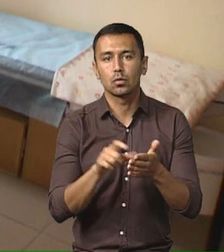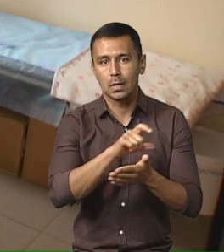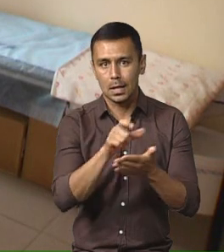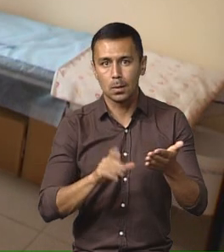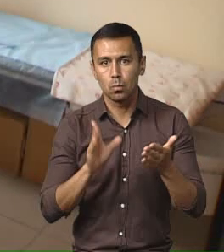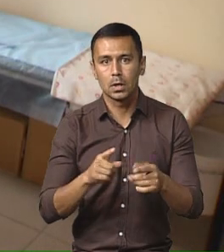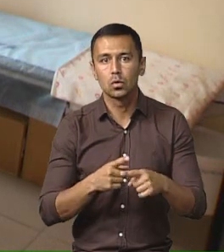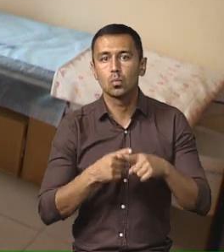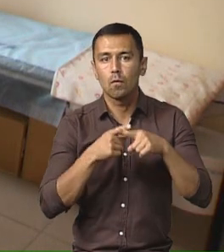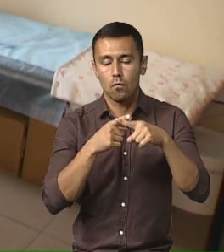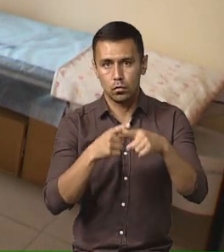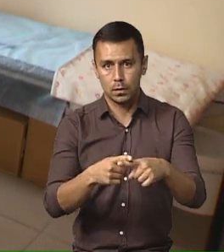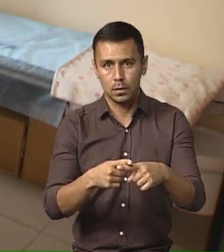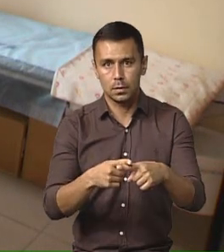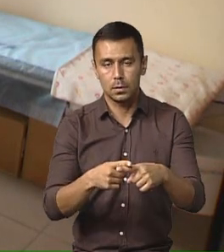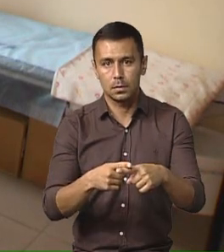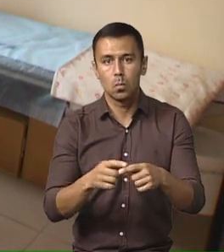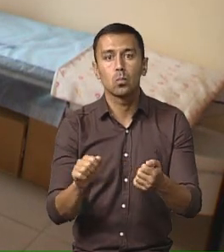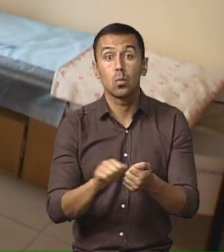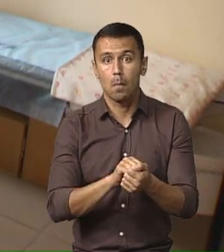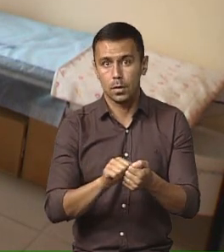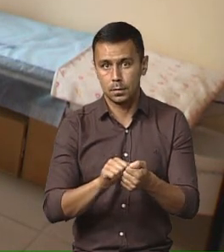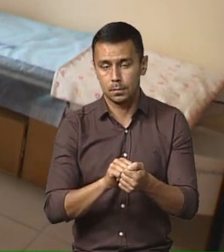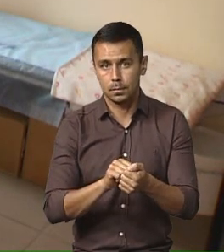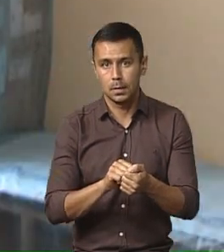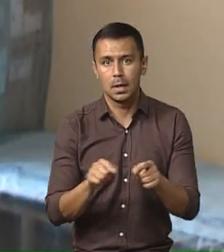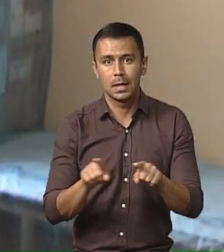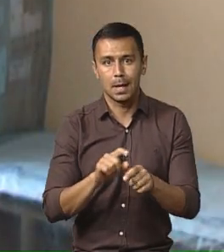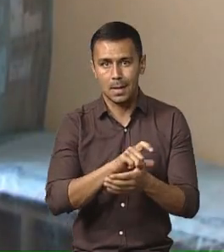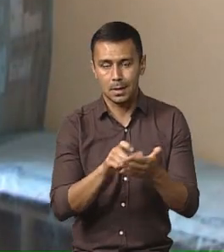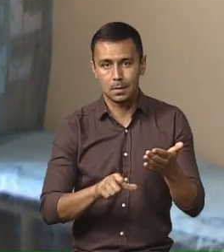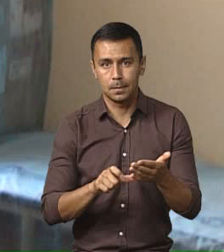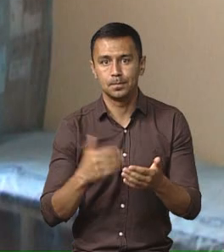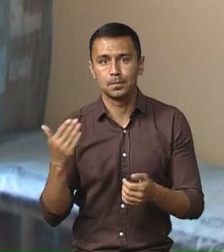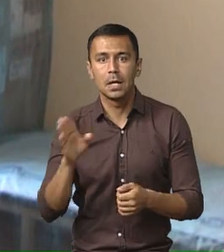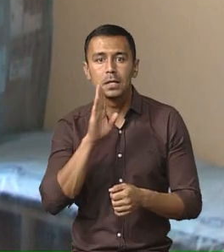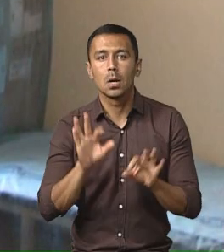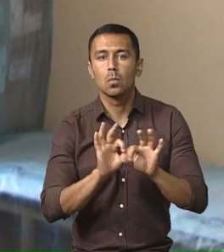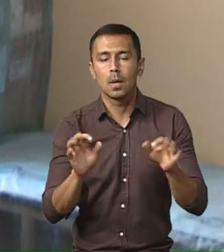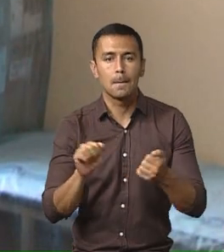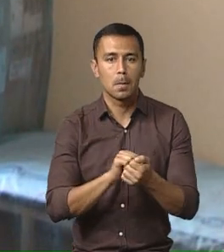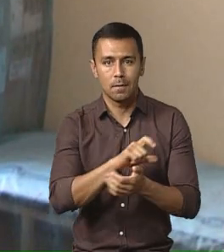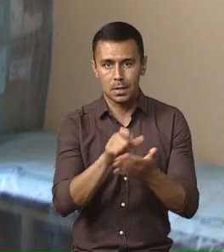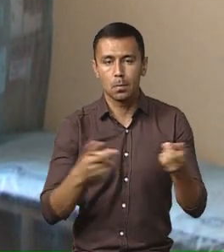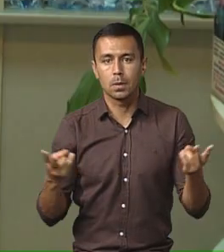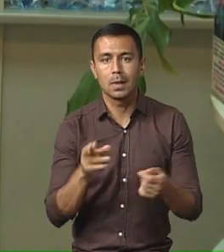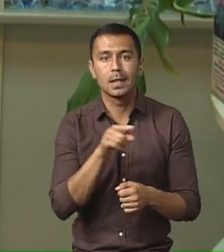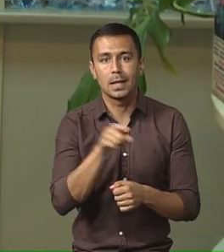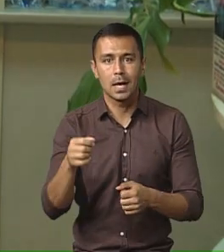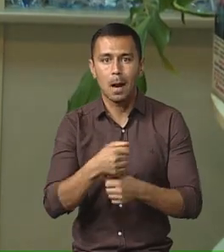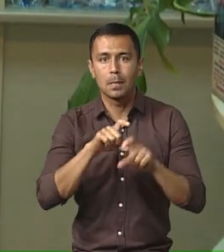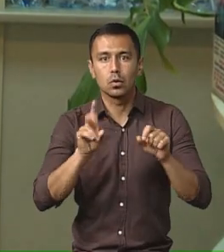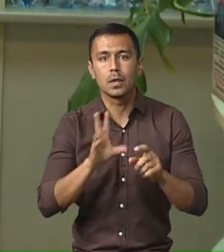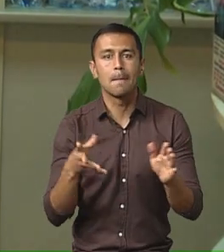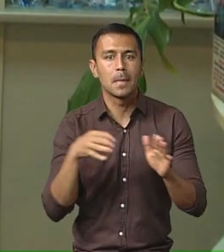буде супроводжуватися бумажним таким рецептом. Наталія Костюк пояснює, паперовий рецепт потрібний для тих аптек, які ще